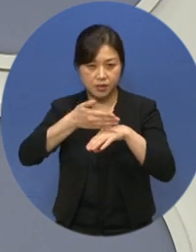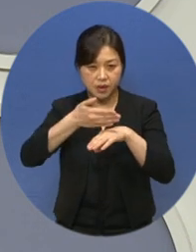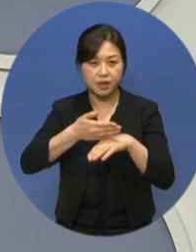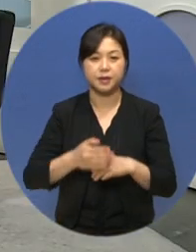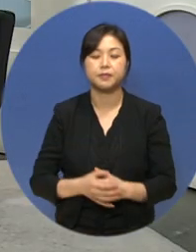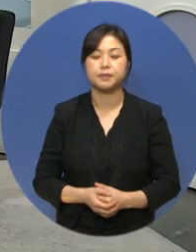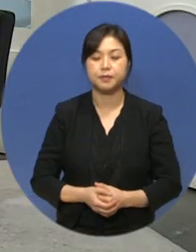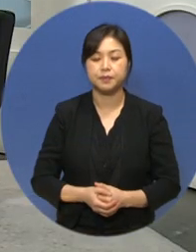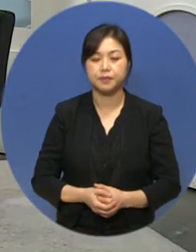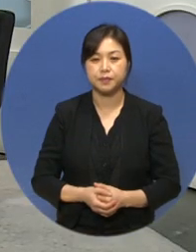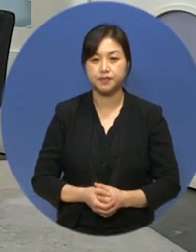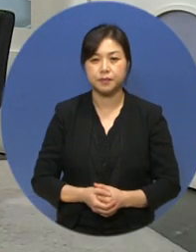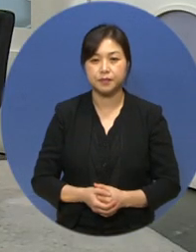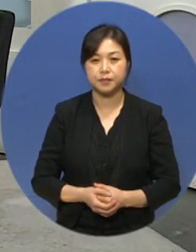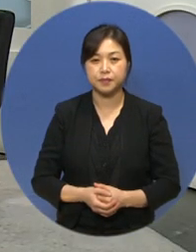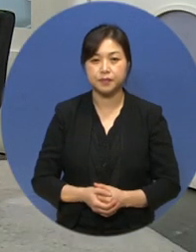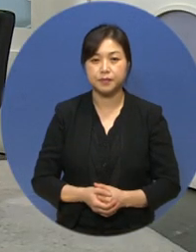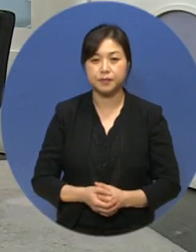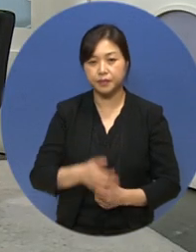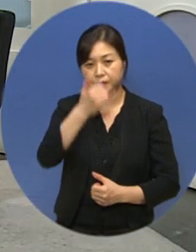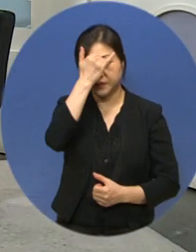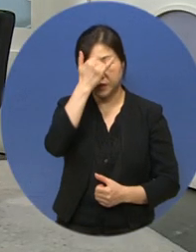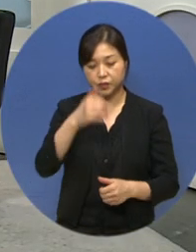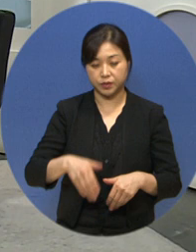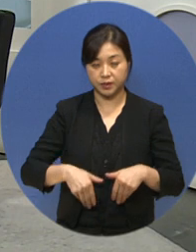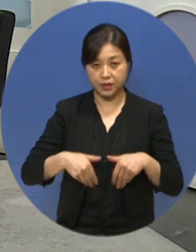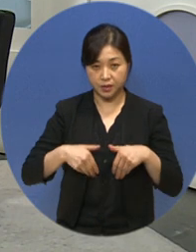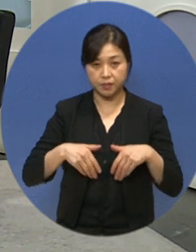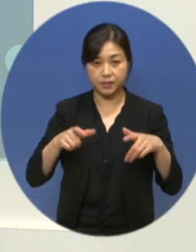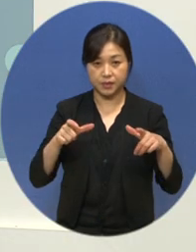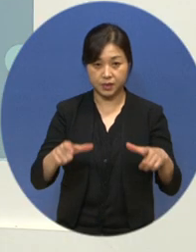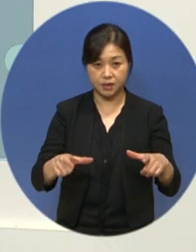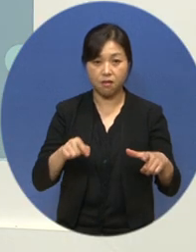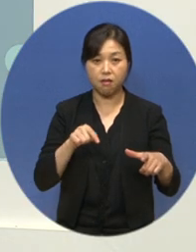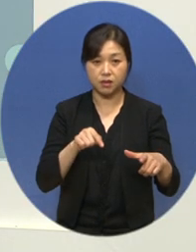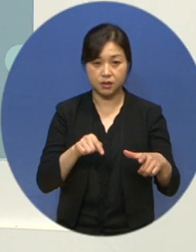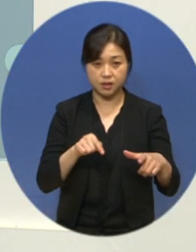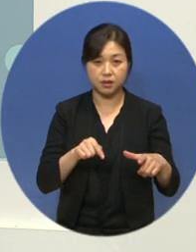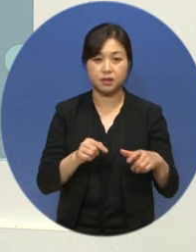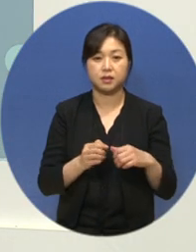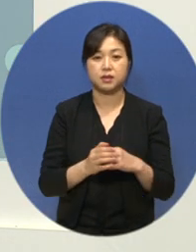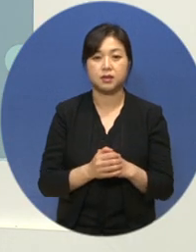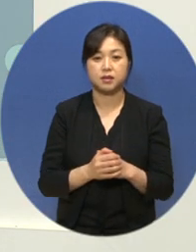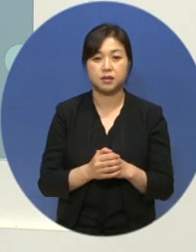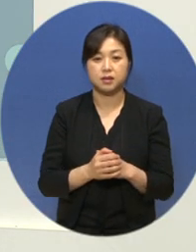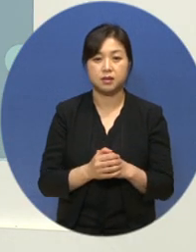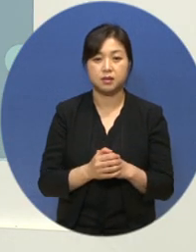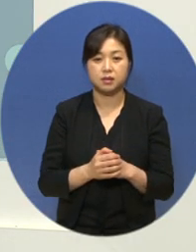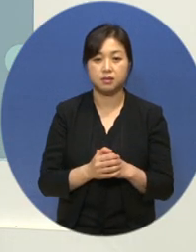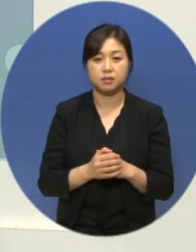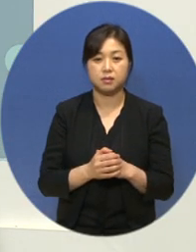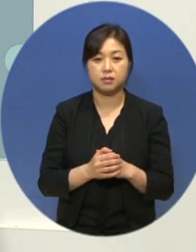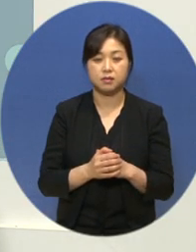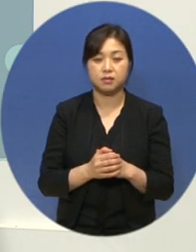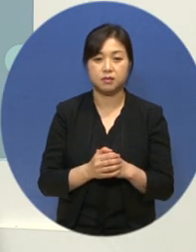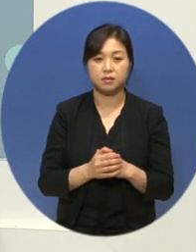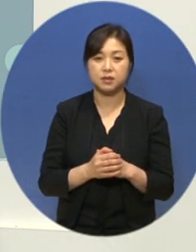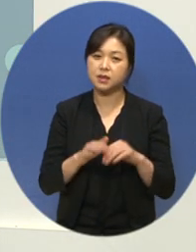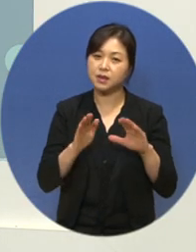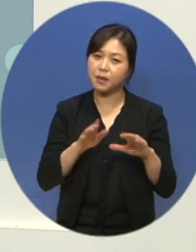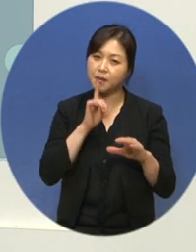에 에 특히 그 충청남도 하면은 특히 우리 뭐 지금 그런 얘기하면 우습다고